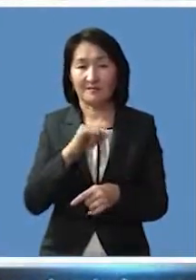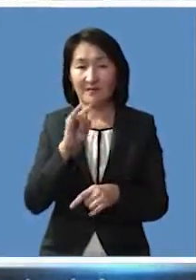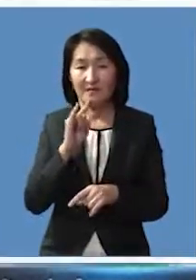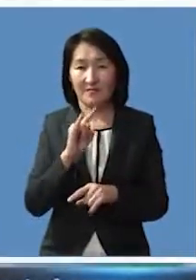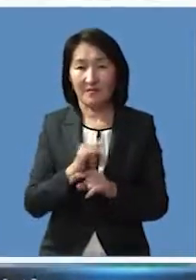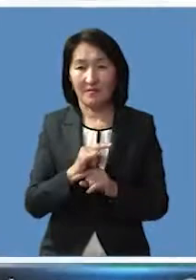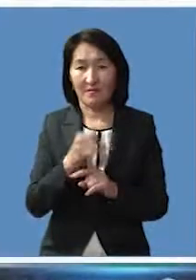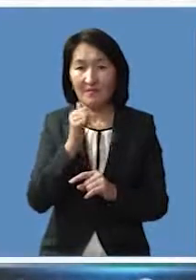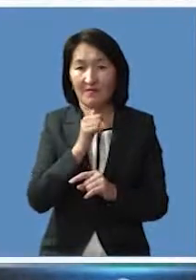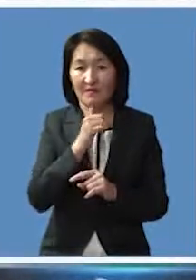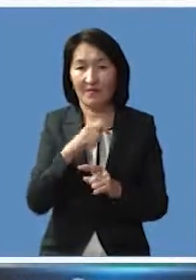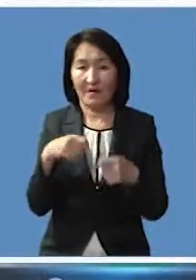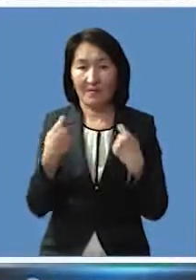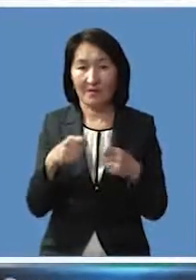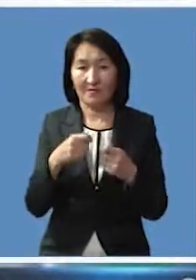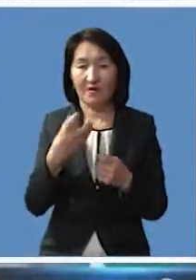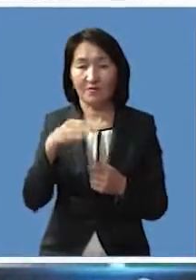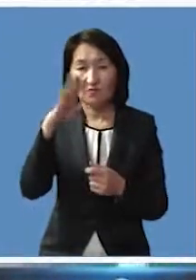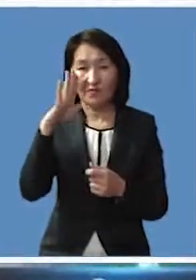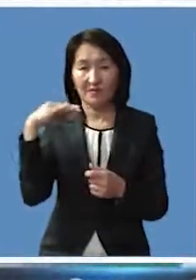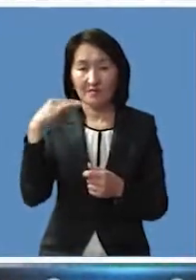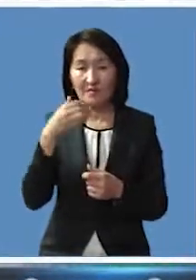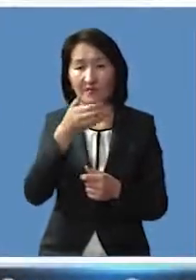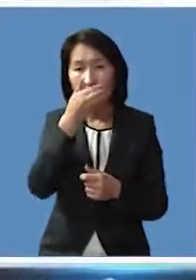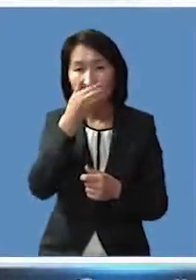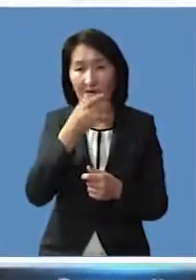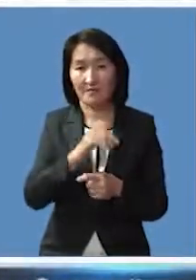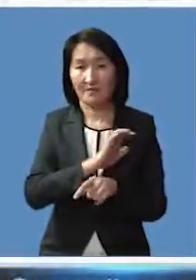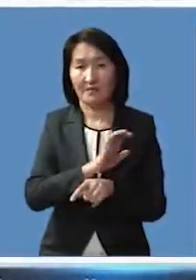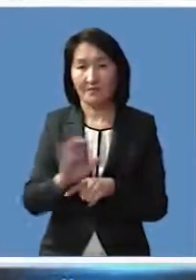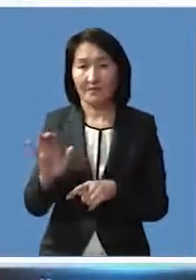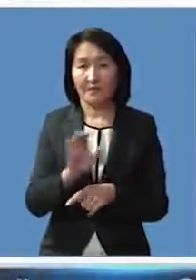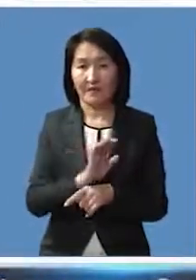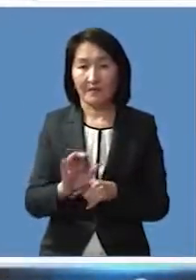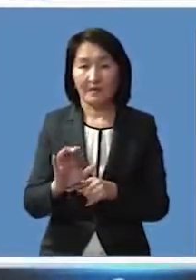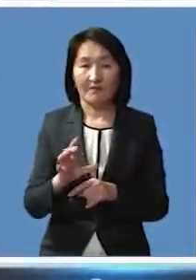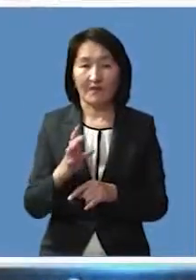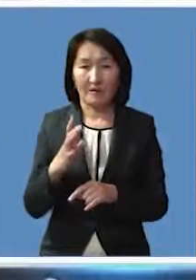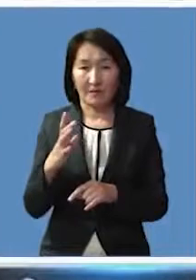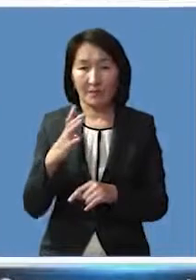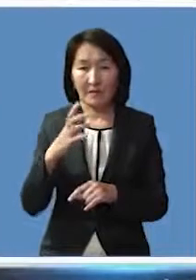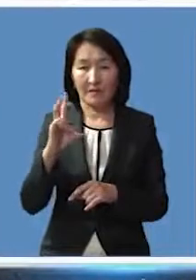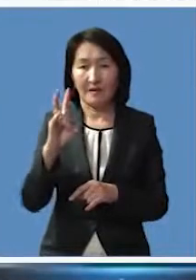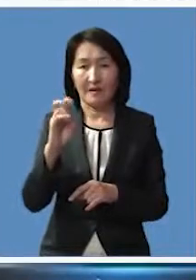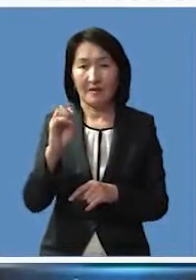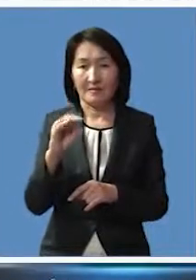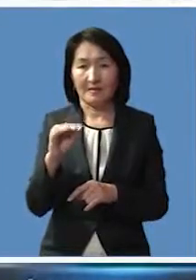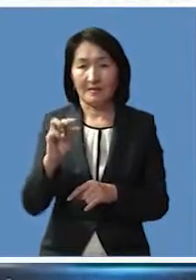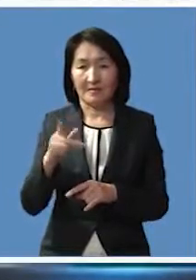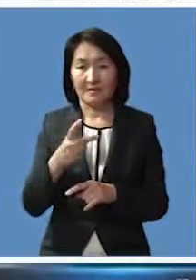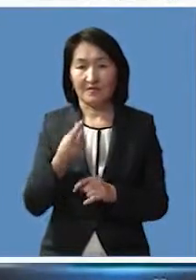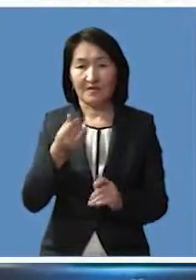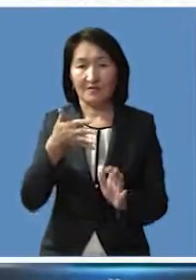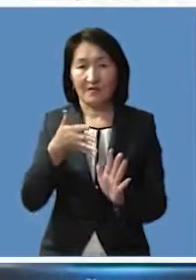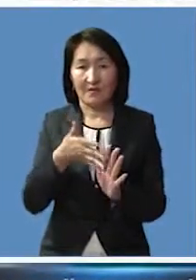негізгі бөлігі Қырғызстан арқылы Тәжікстан мен Ауғанстан елдеріне жөнелтіліп келген. Сарапшылардың есебі бойынша келтірілген шығынның